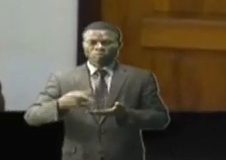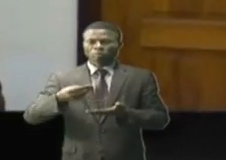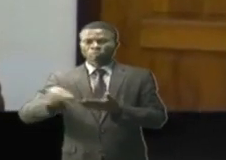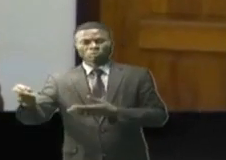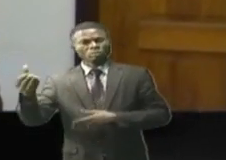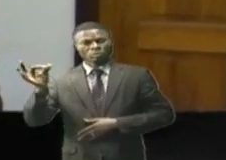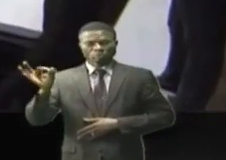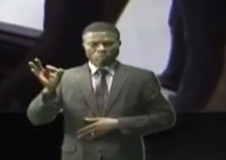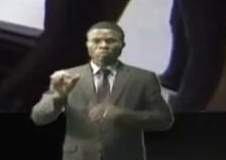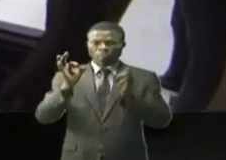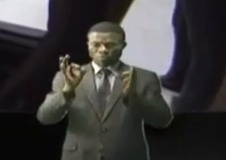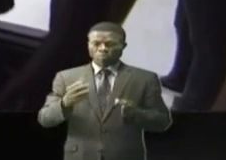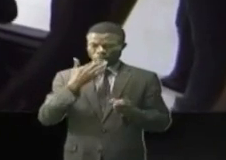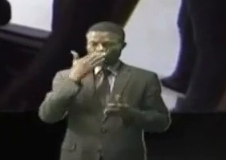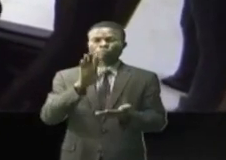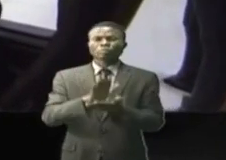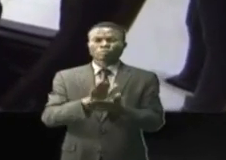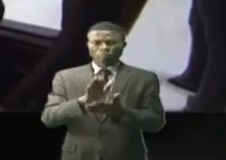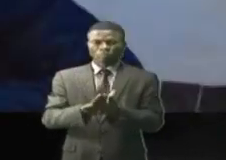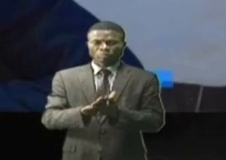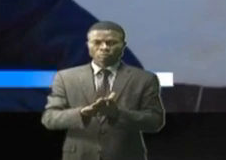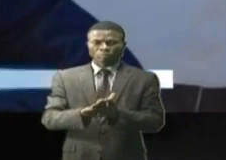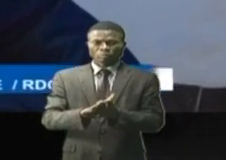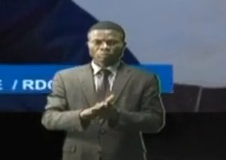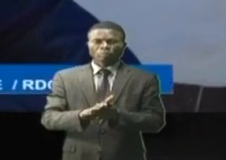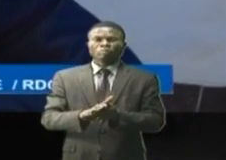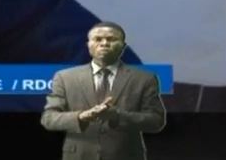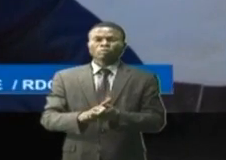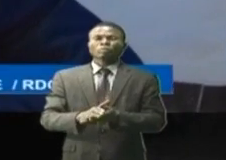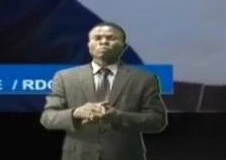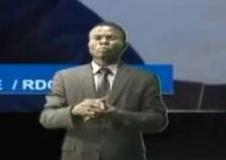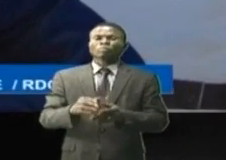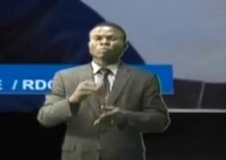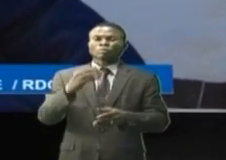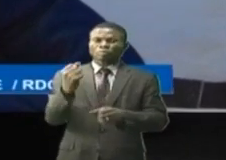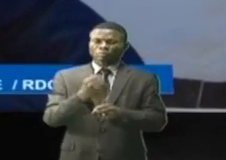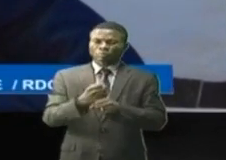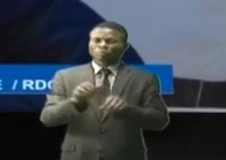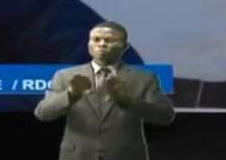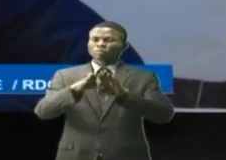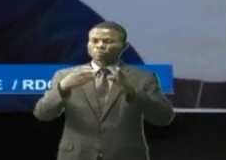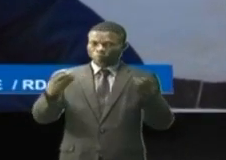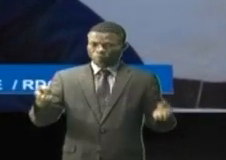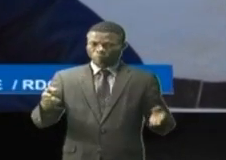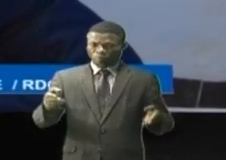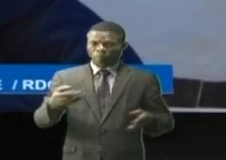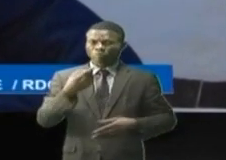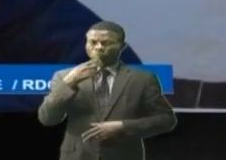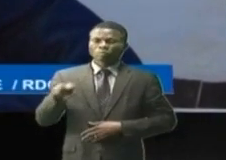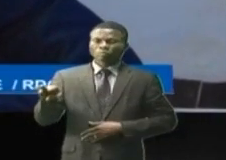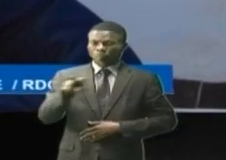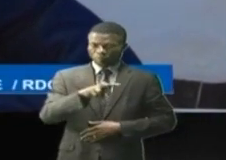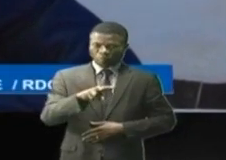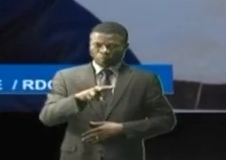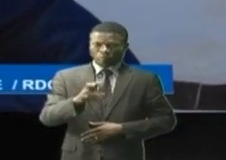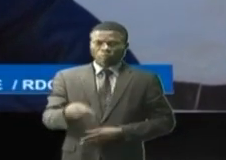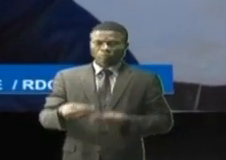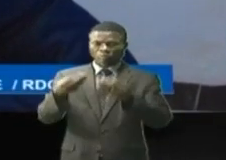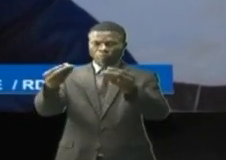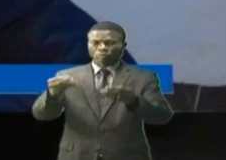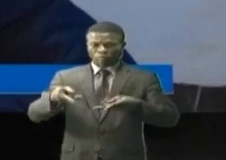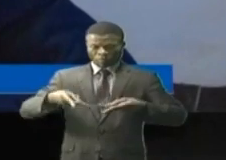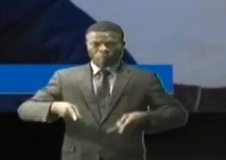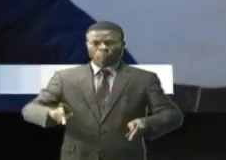mais c'est quand même à féliciter. Je crois que la voie est ouverte. Il ne faut pas J'ai envie de dire, il ne faut pas dire qu'ils nous donnaient l'occasion.